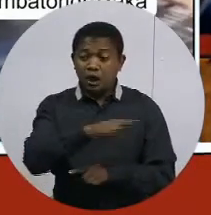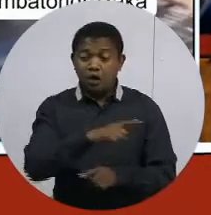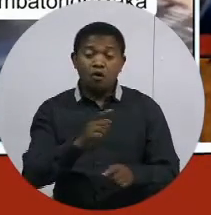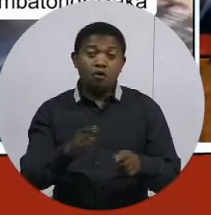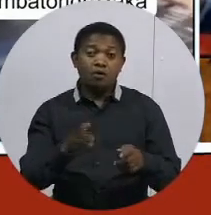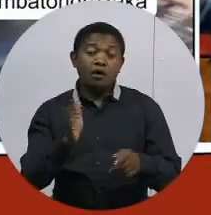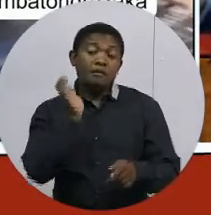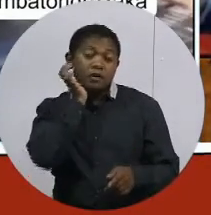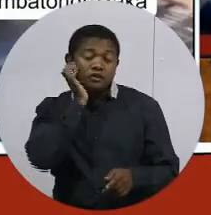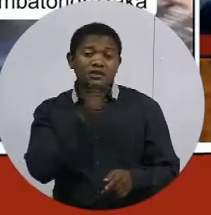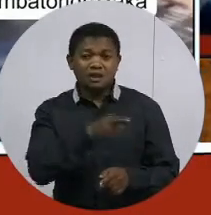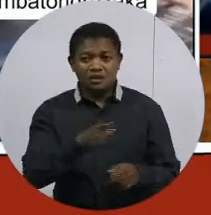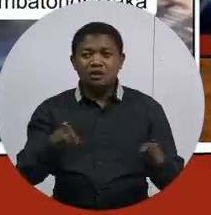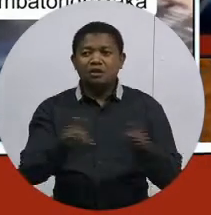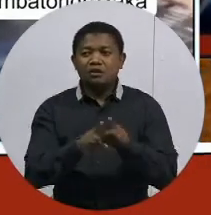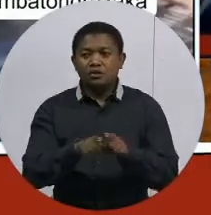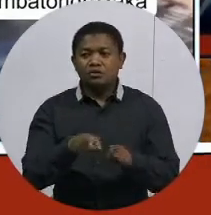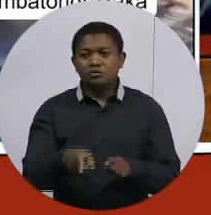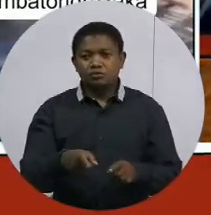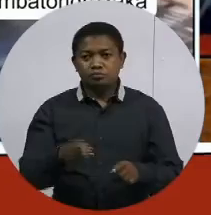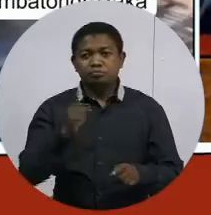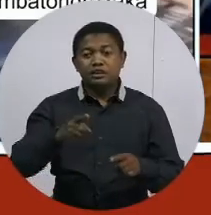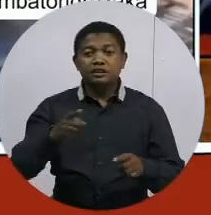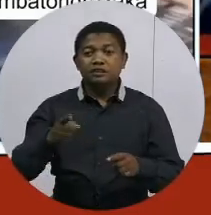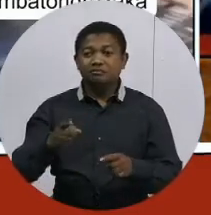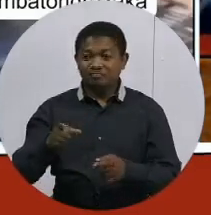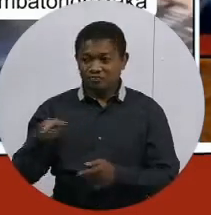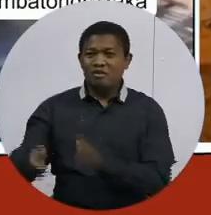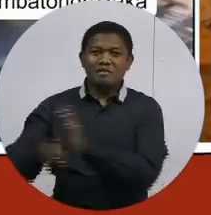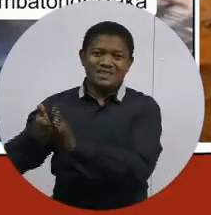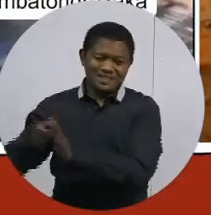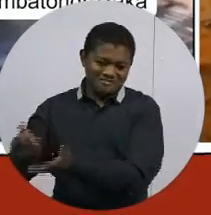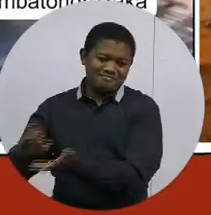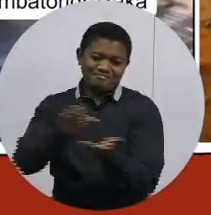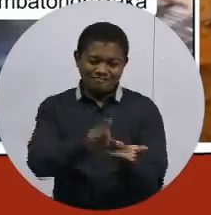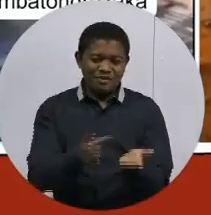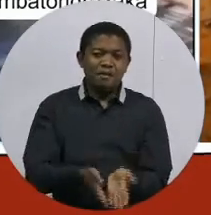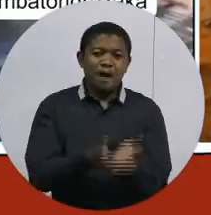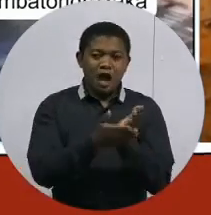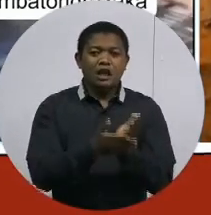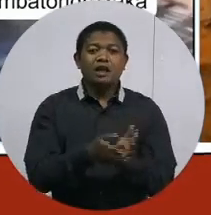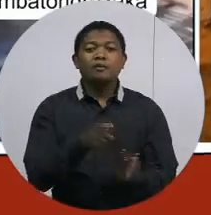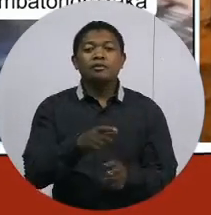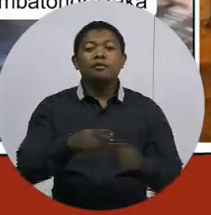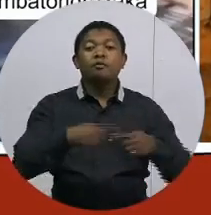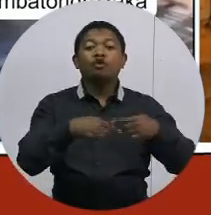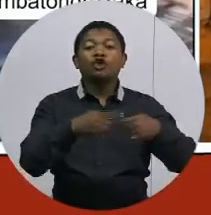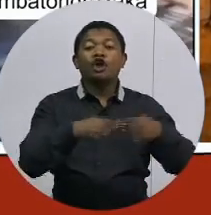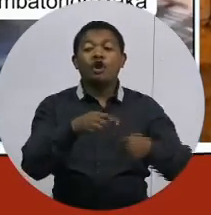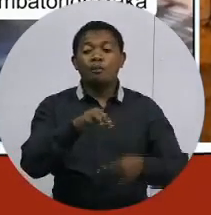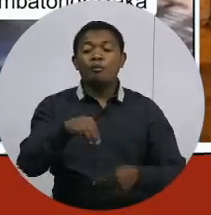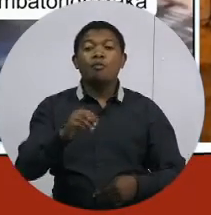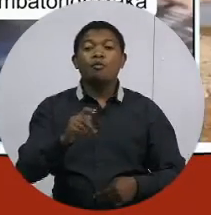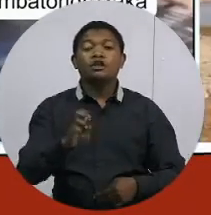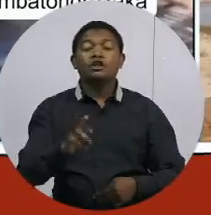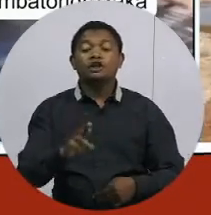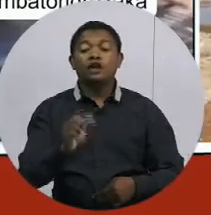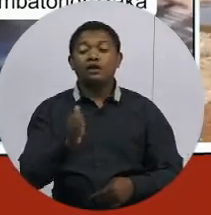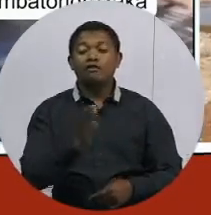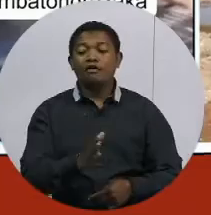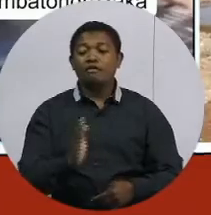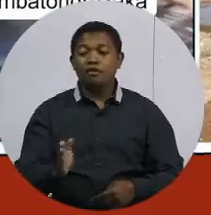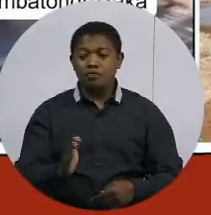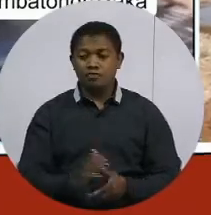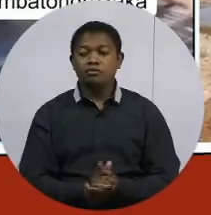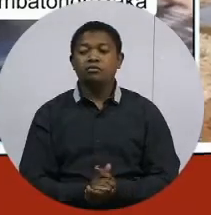fa ovatsiana motera ny fampiakarana an-drano ao Ambodiakondro ka dia ivalotsy oelona izany etaetany vahoaka izany. Mbola eto ihany